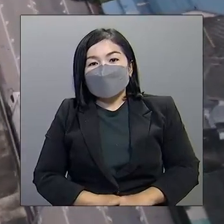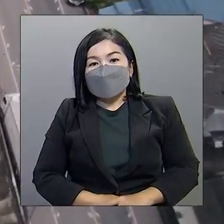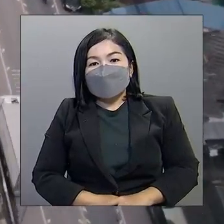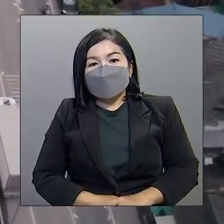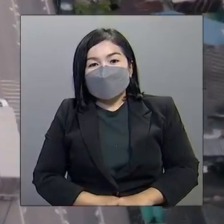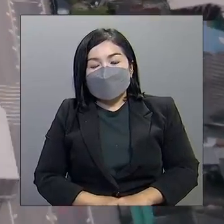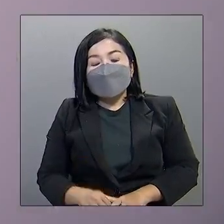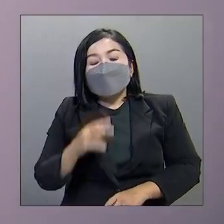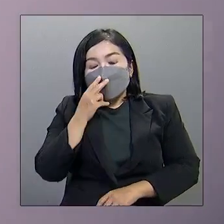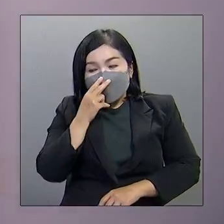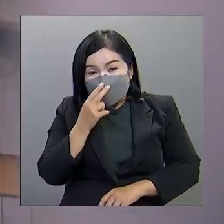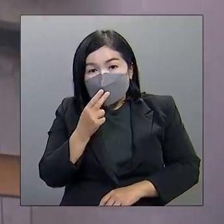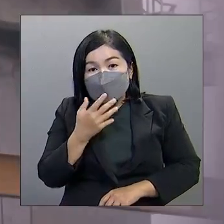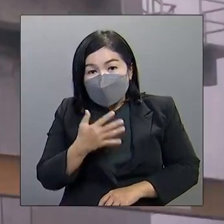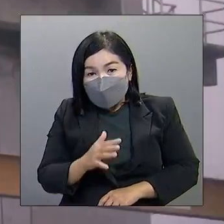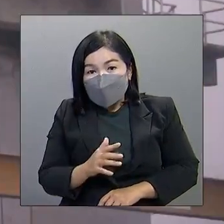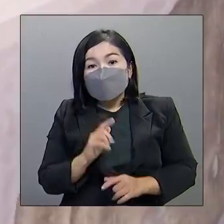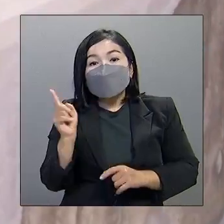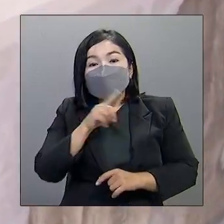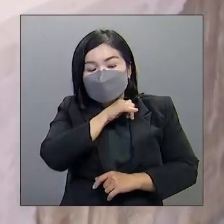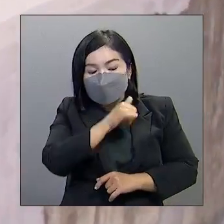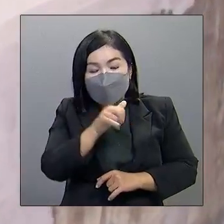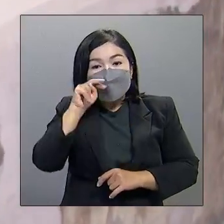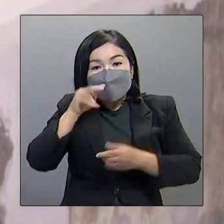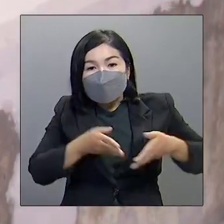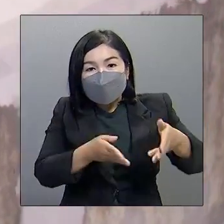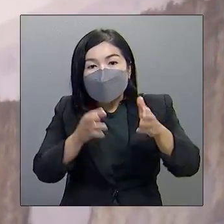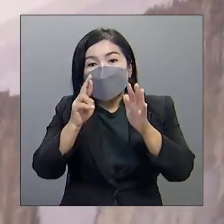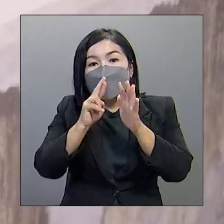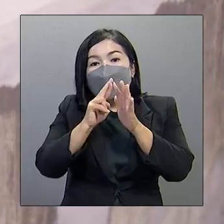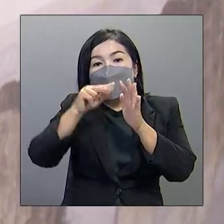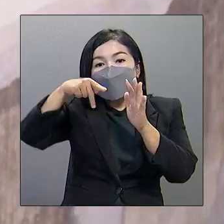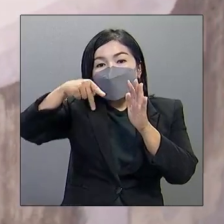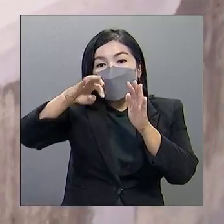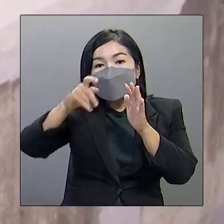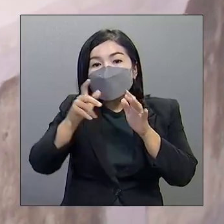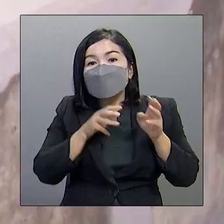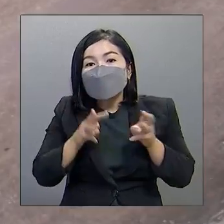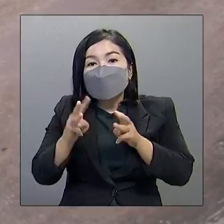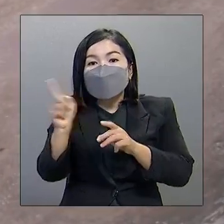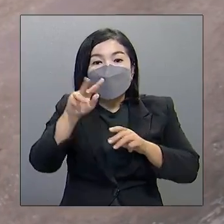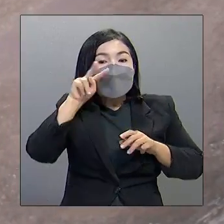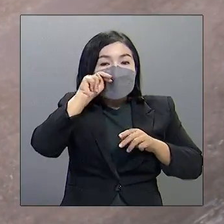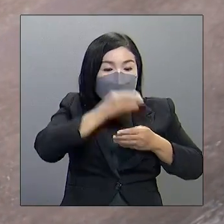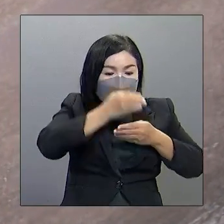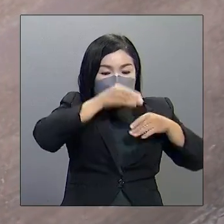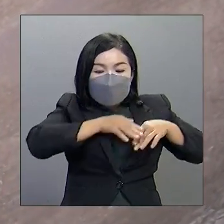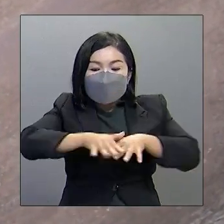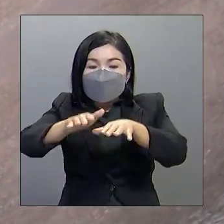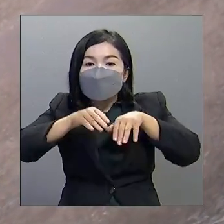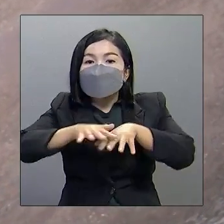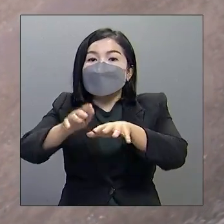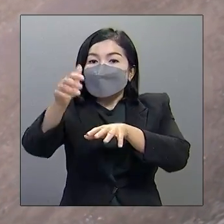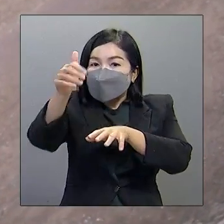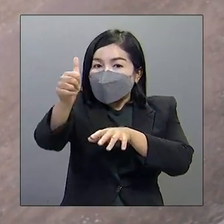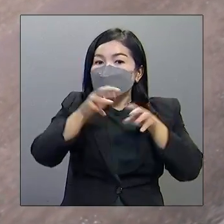้เห็นกันแล้วนะครับว่าที่เรามาที่คลองระพีพัฒน์ก็เพื่อสำรวจว่าหากจำเป็นต้องใช้คลองสายนี้เป็นเส้นทางตรงตัดย